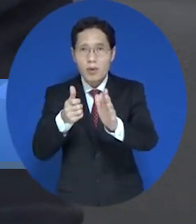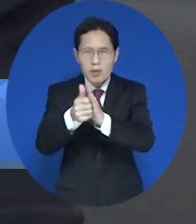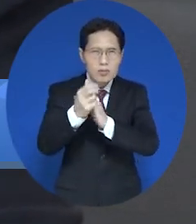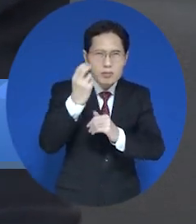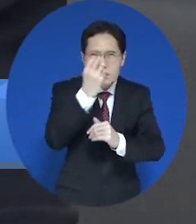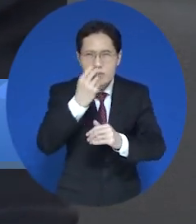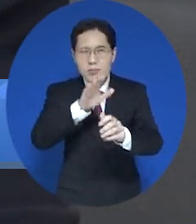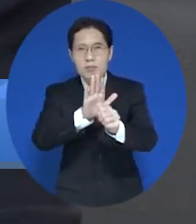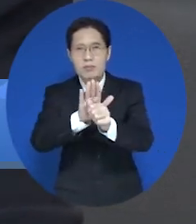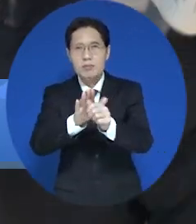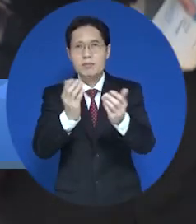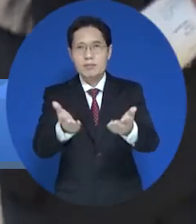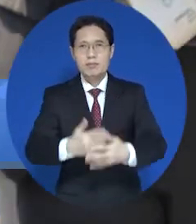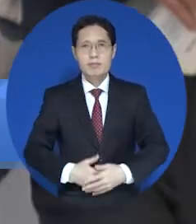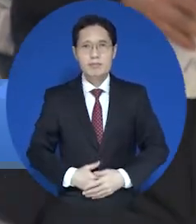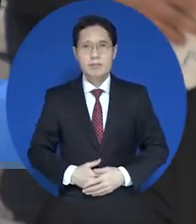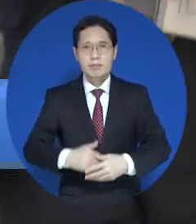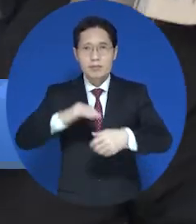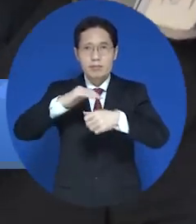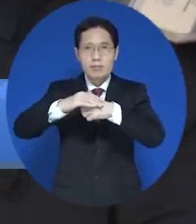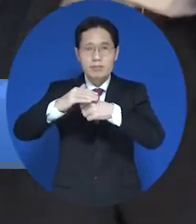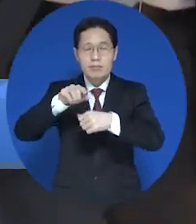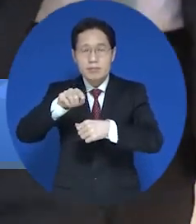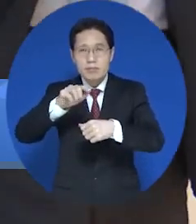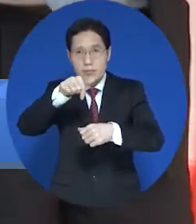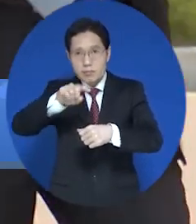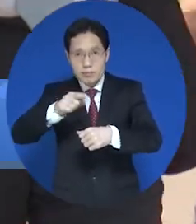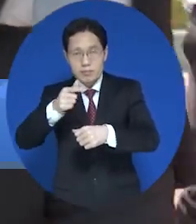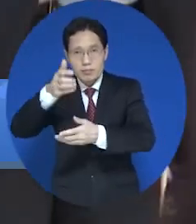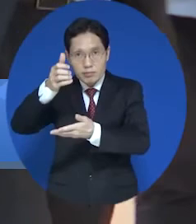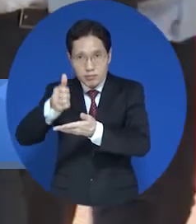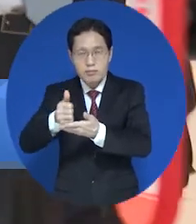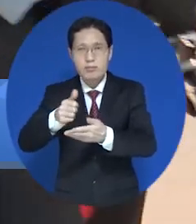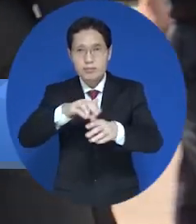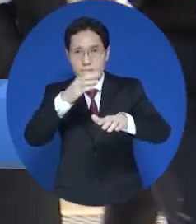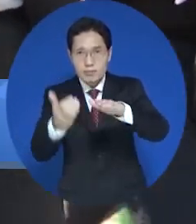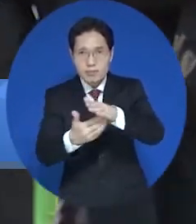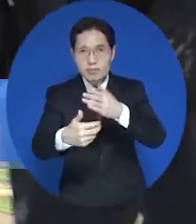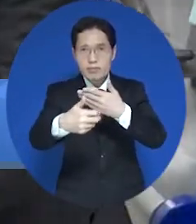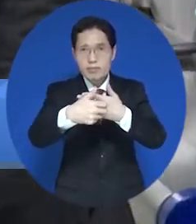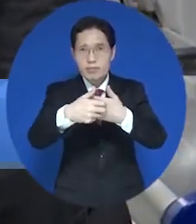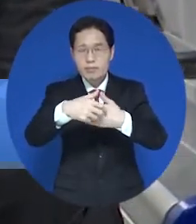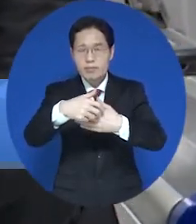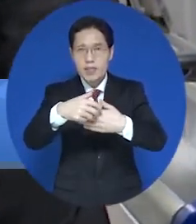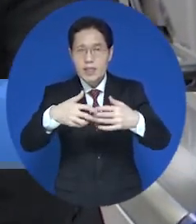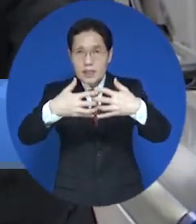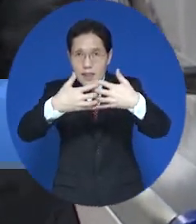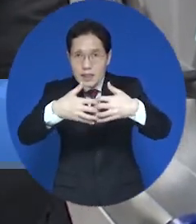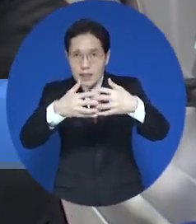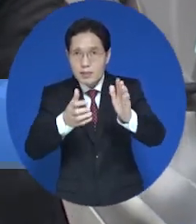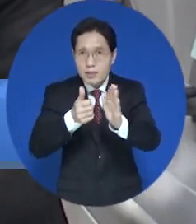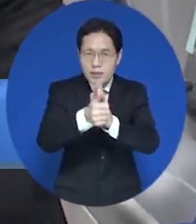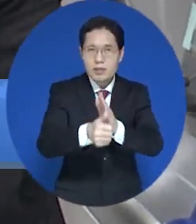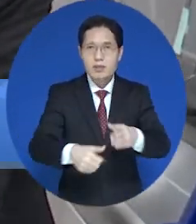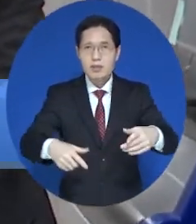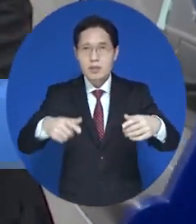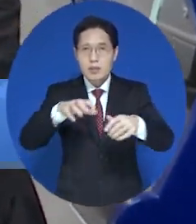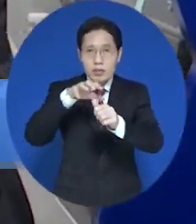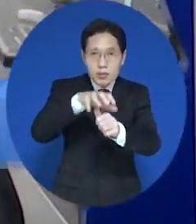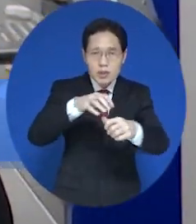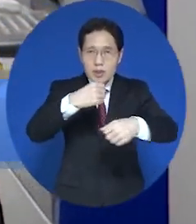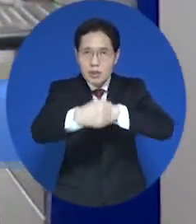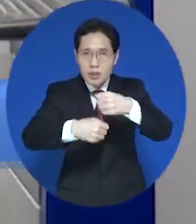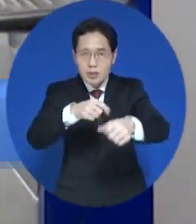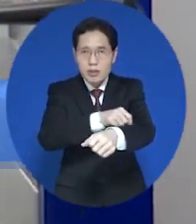점검하고 격려했습니다. 권 장관은 첨단의료기기 공동제조소를 방문해 규제자유특구사업의 전반적인